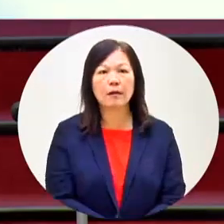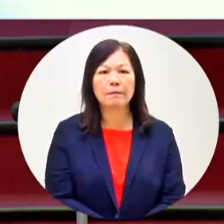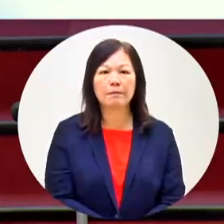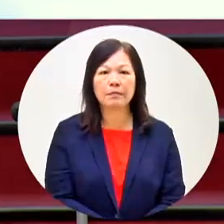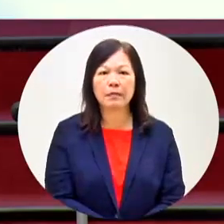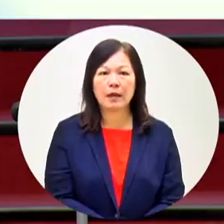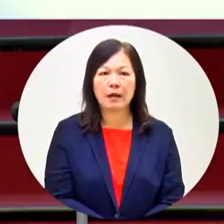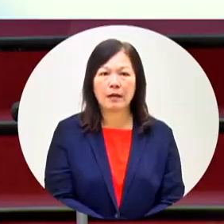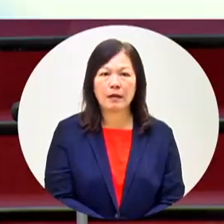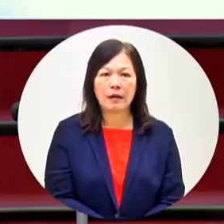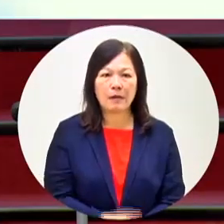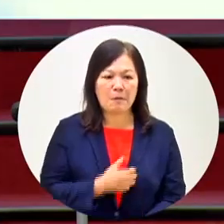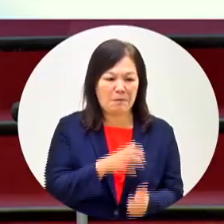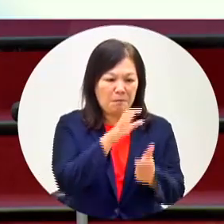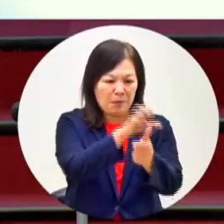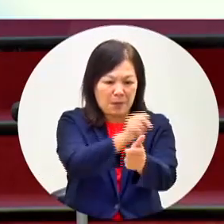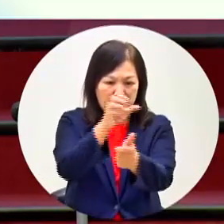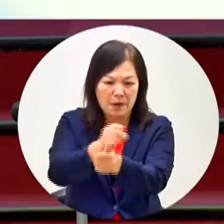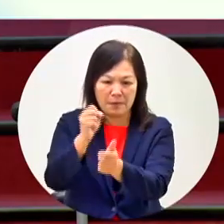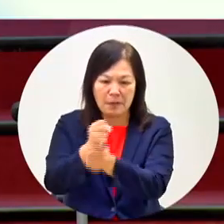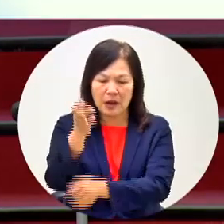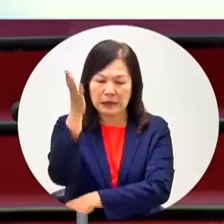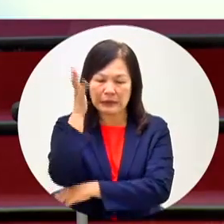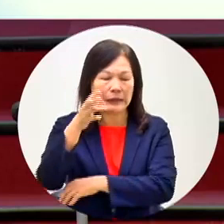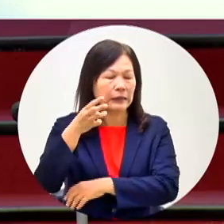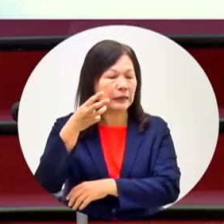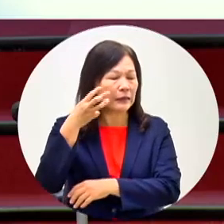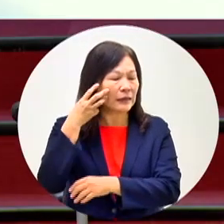遐个台独分子啊，黑名单啊，